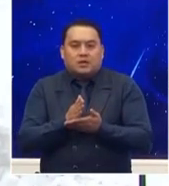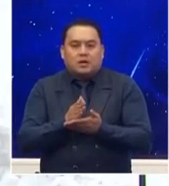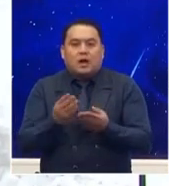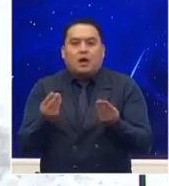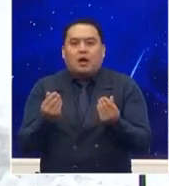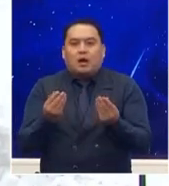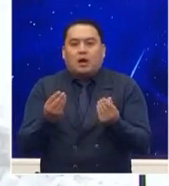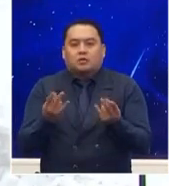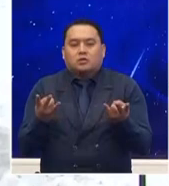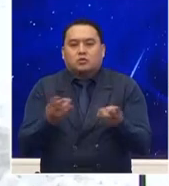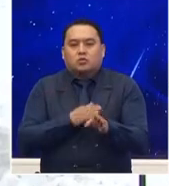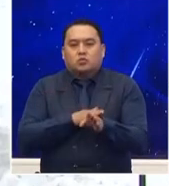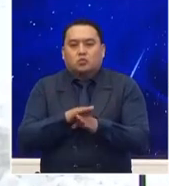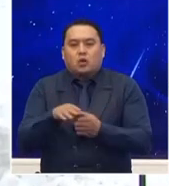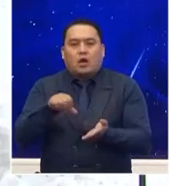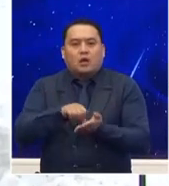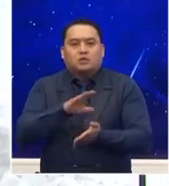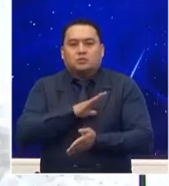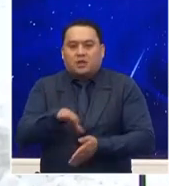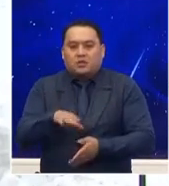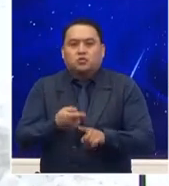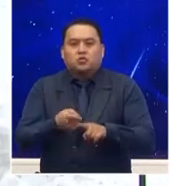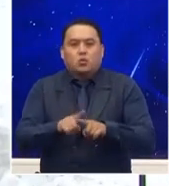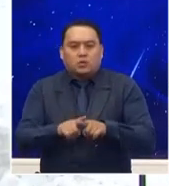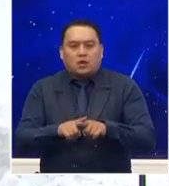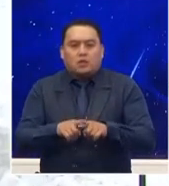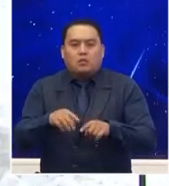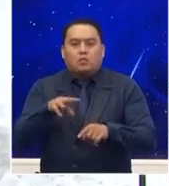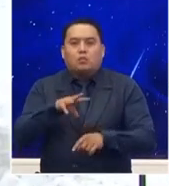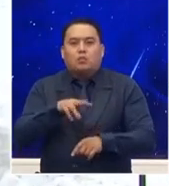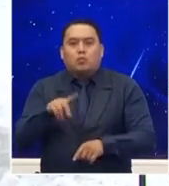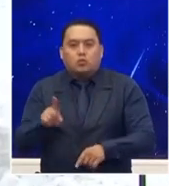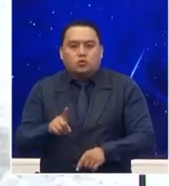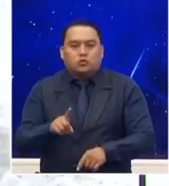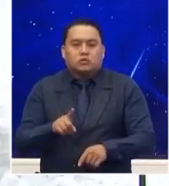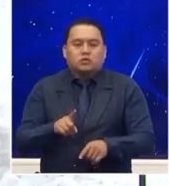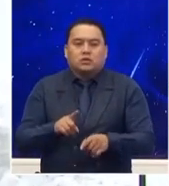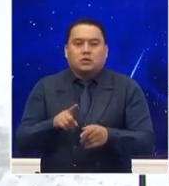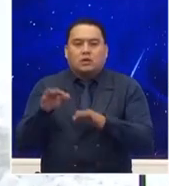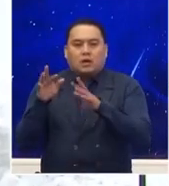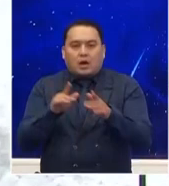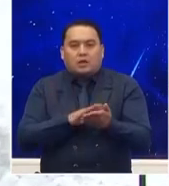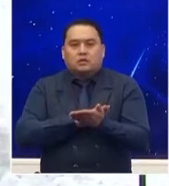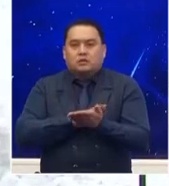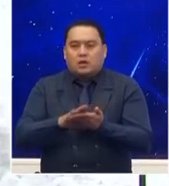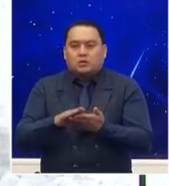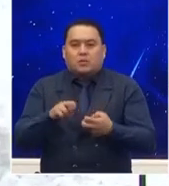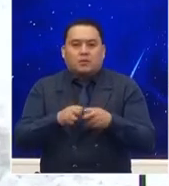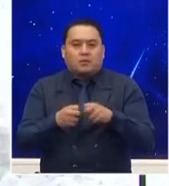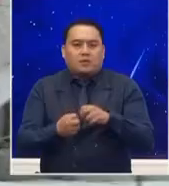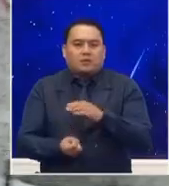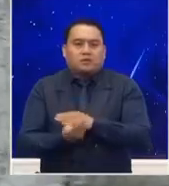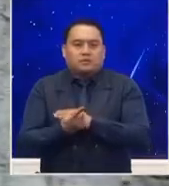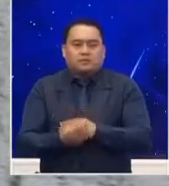қаражатты төлеуге толығымен қатыспайды. Сол себептен осы мұздықтарды алған кезде, қарларды тазалаған кезде осындай мәселе